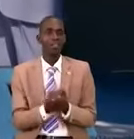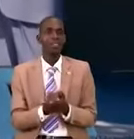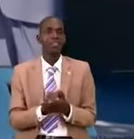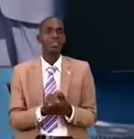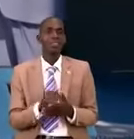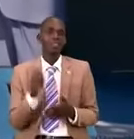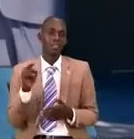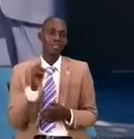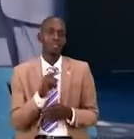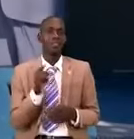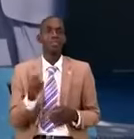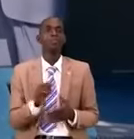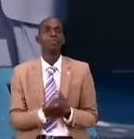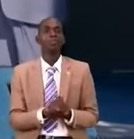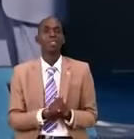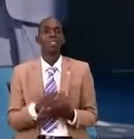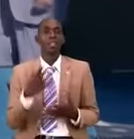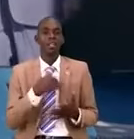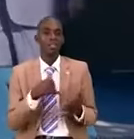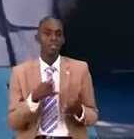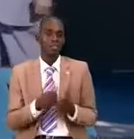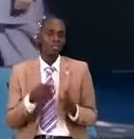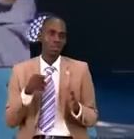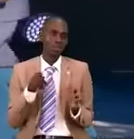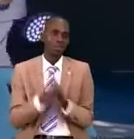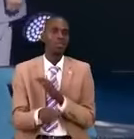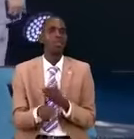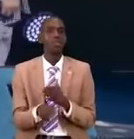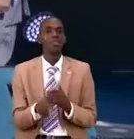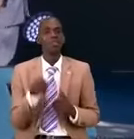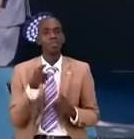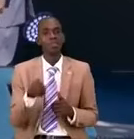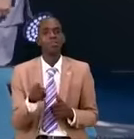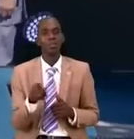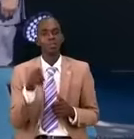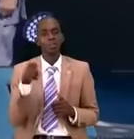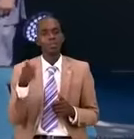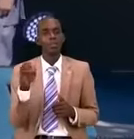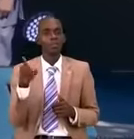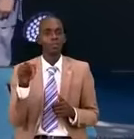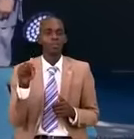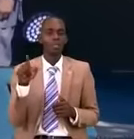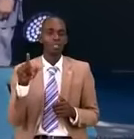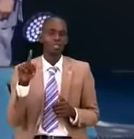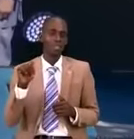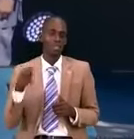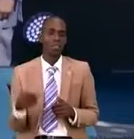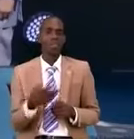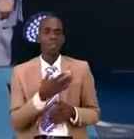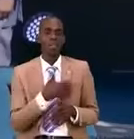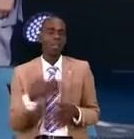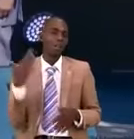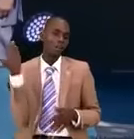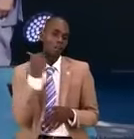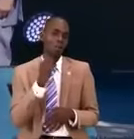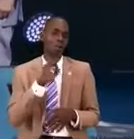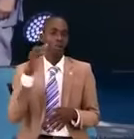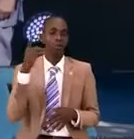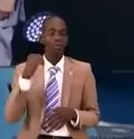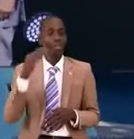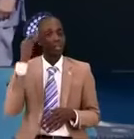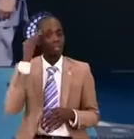et le coupa la tête les Philistins voyons que le héros